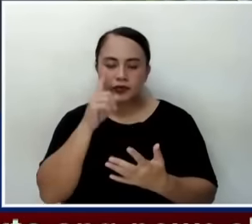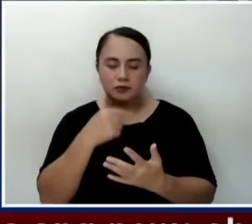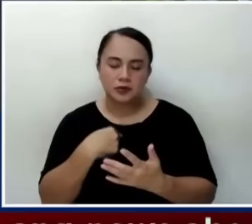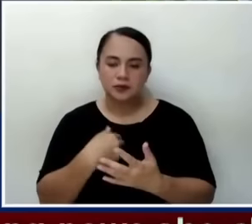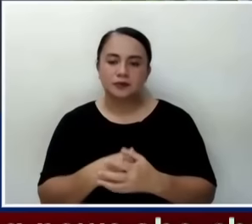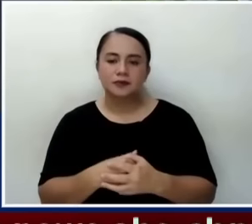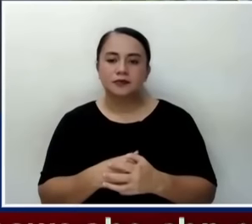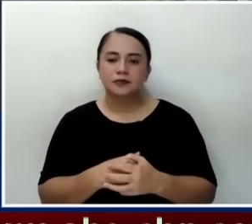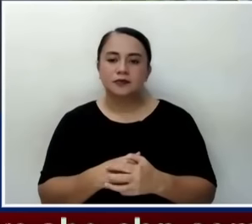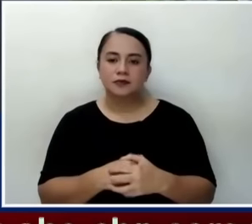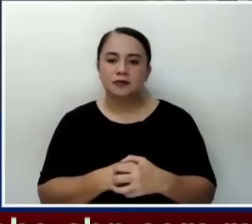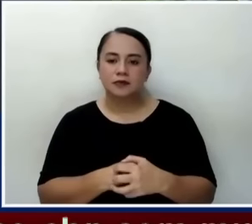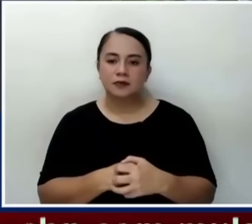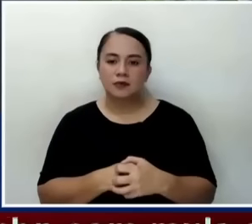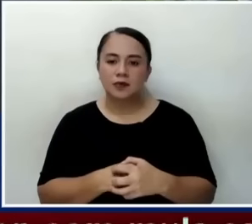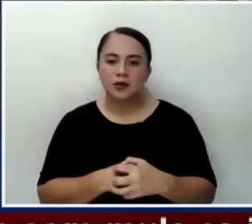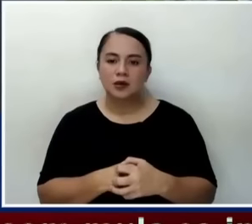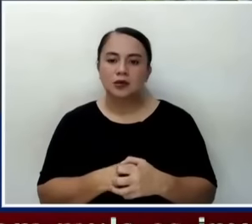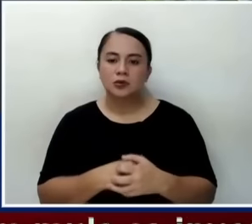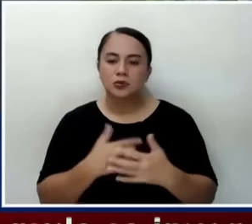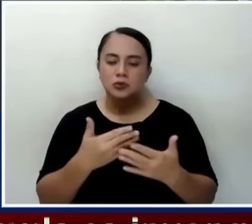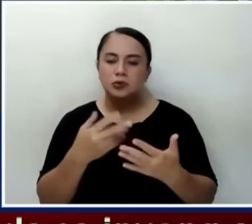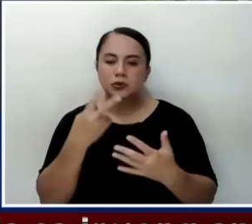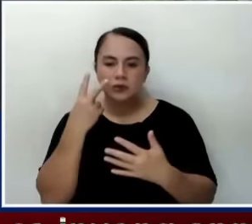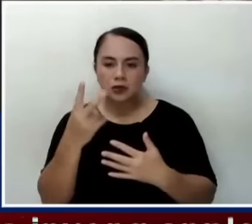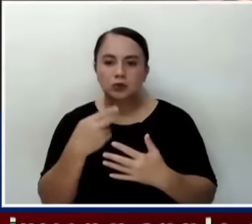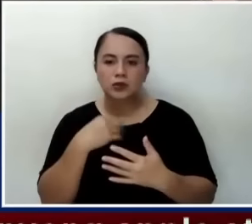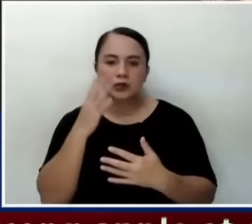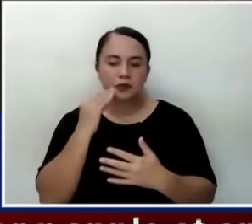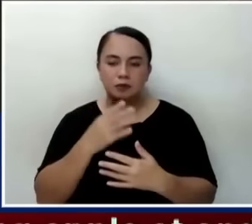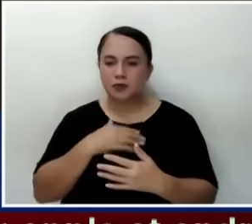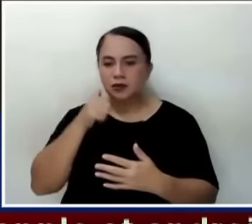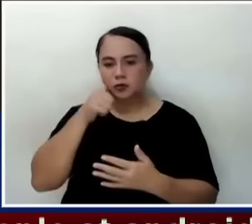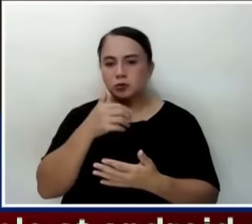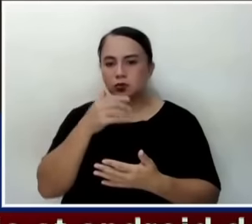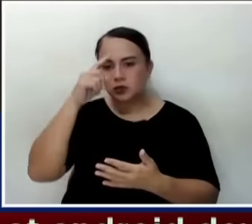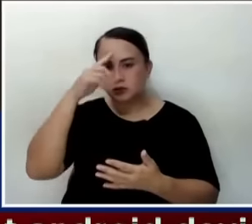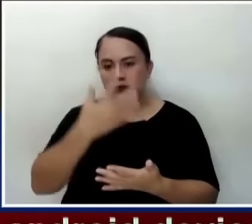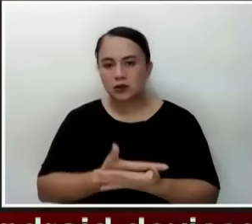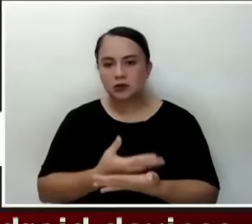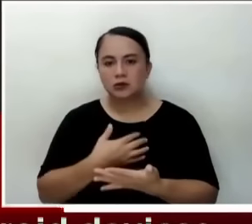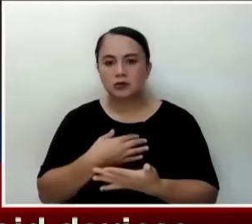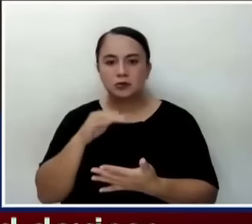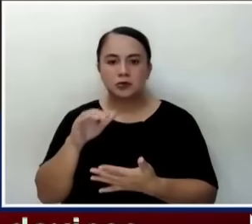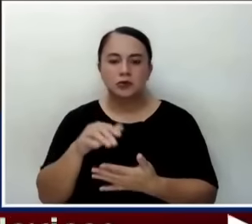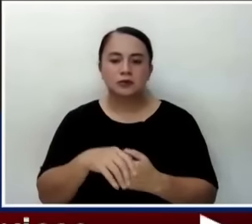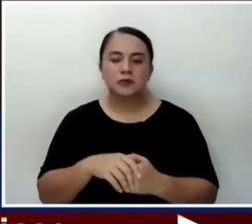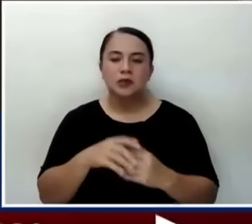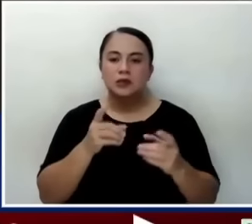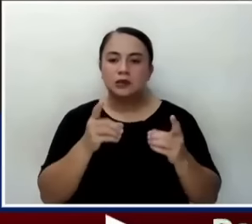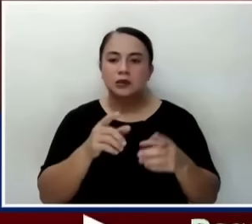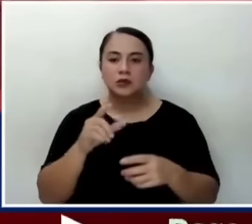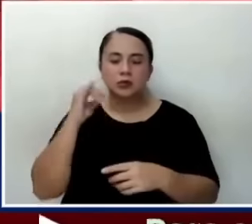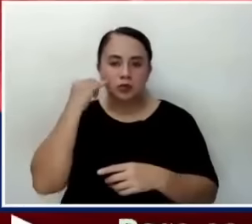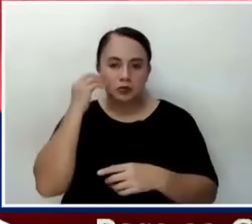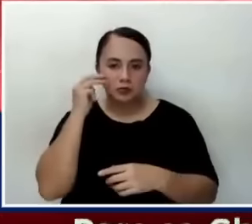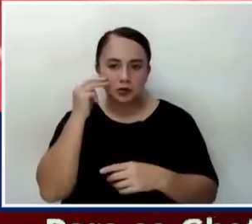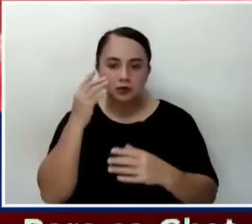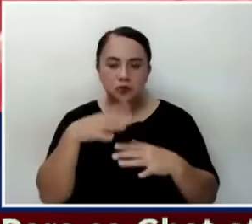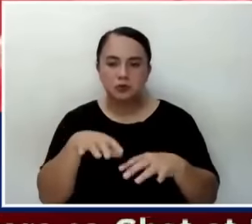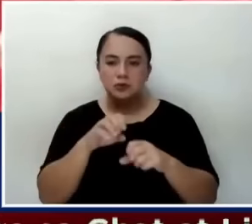na tulad ko, nakita ko yung pinagdaanan ng anak ko. Tinawag naman ng direktor na si Joel Lamangan na end of an era